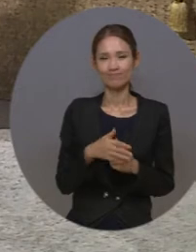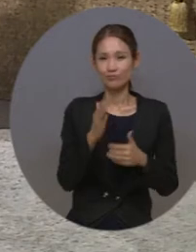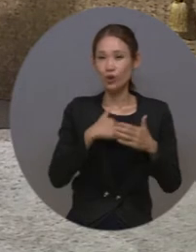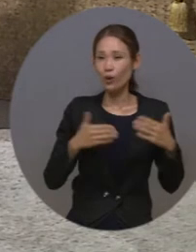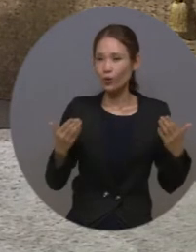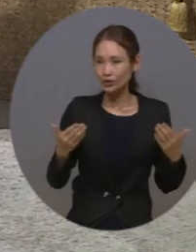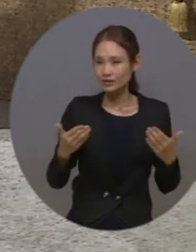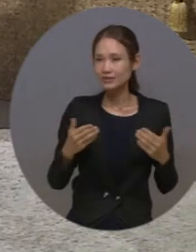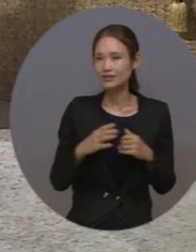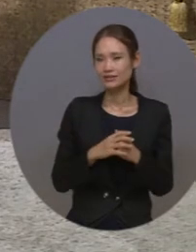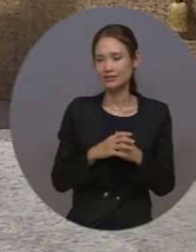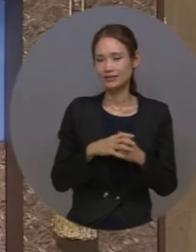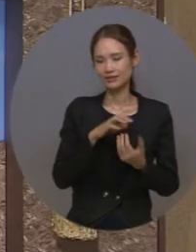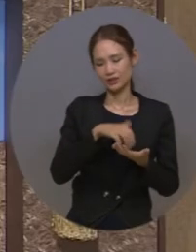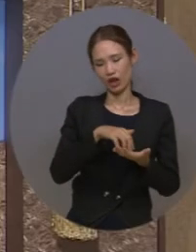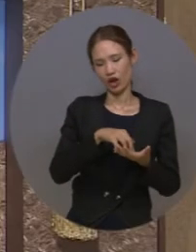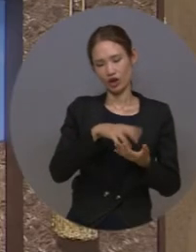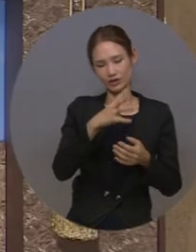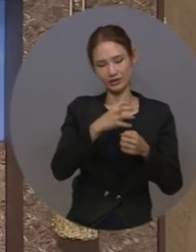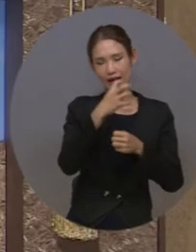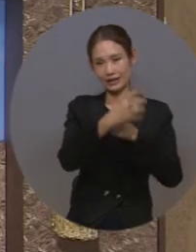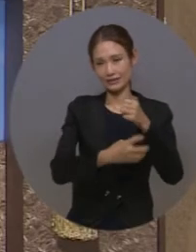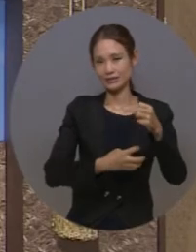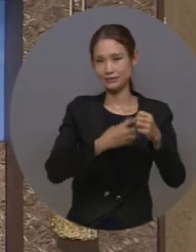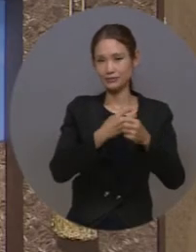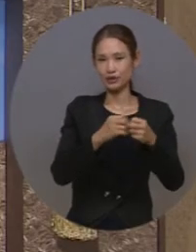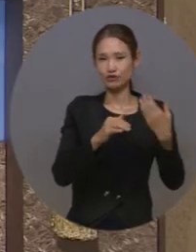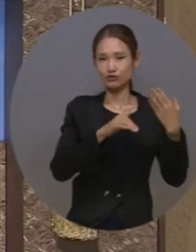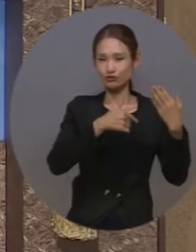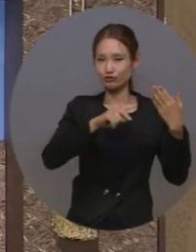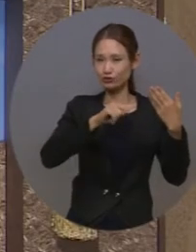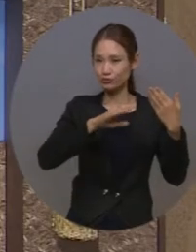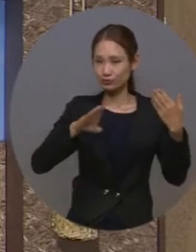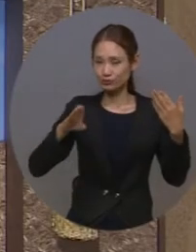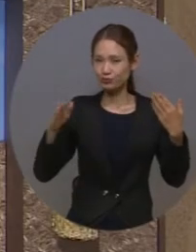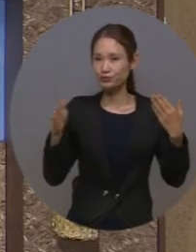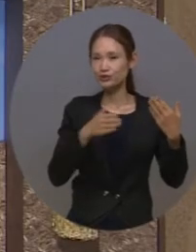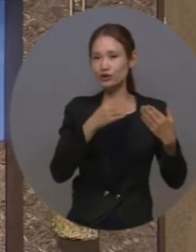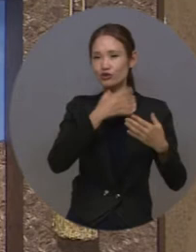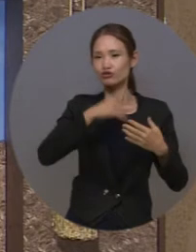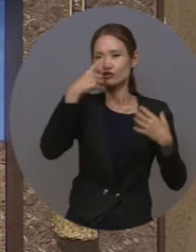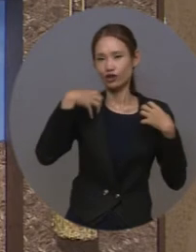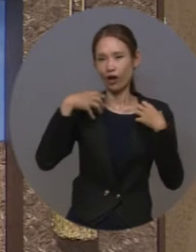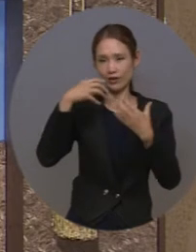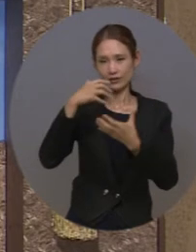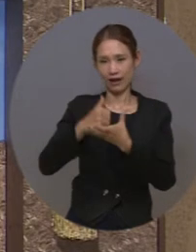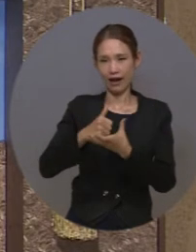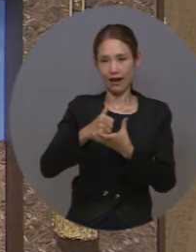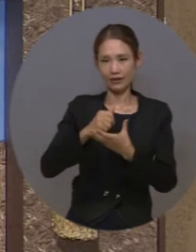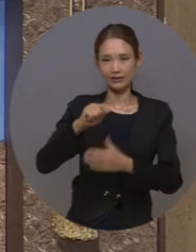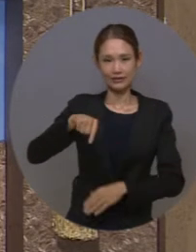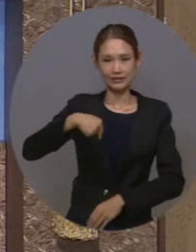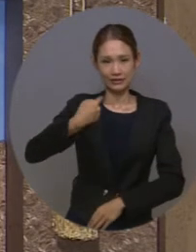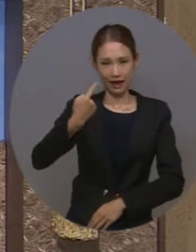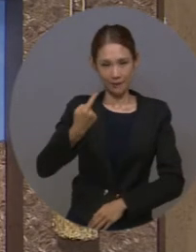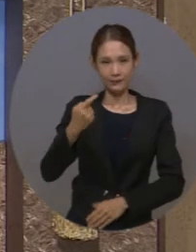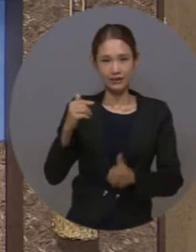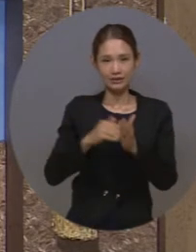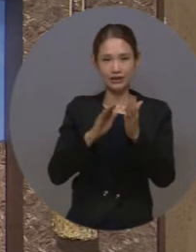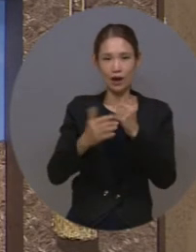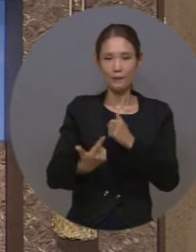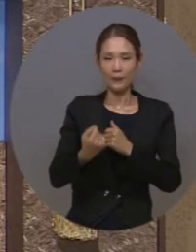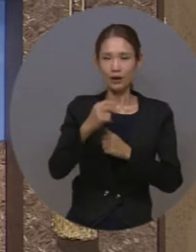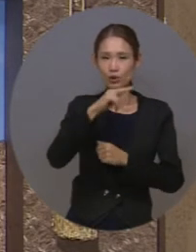공직 40년을 했습니다. 네. 구급부터 뭐 구청장까지 했고요. 아. 마지막 구청장 끝나고 이제 바로 도의원 선거가